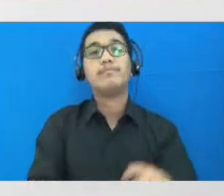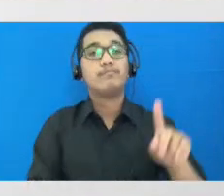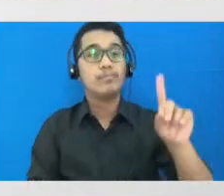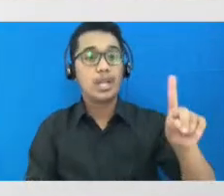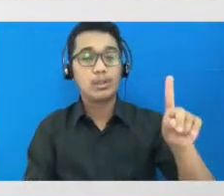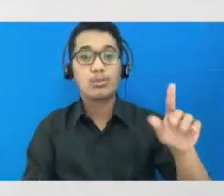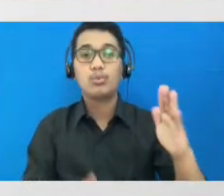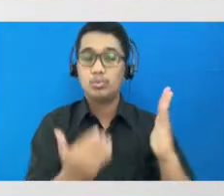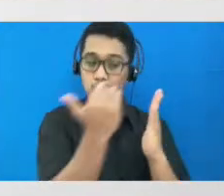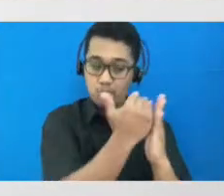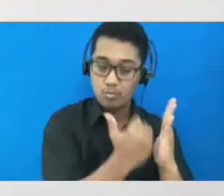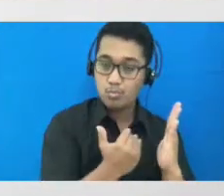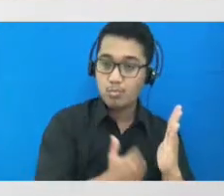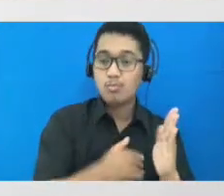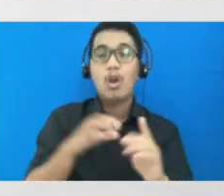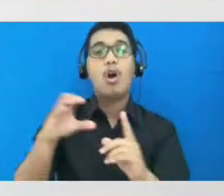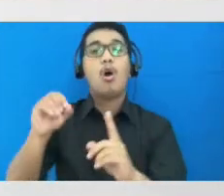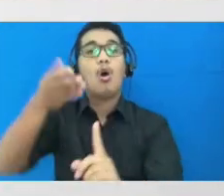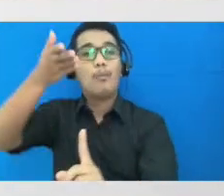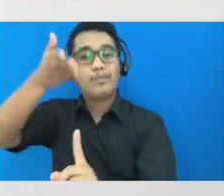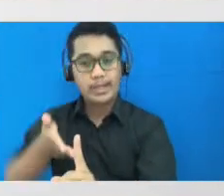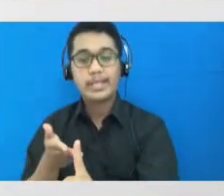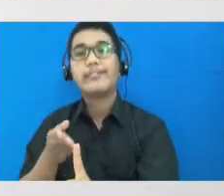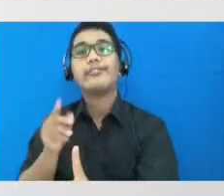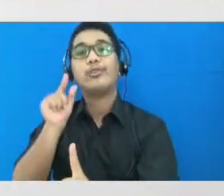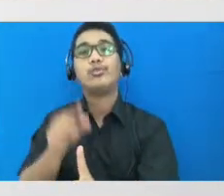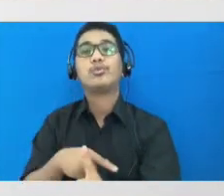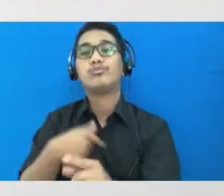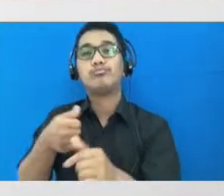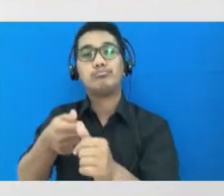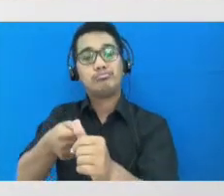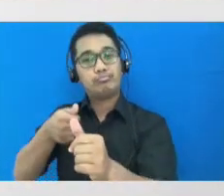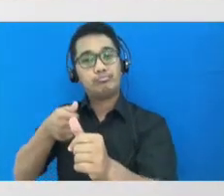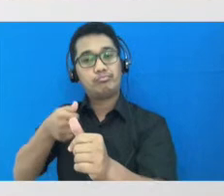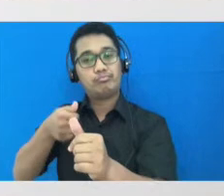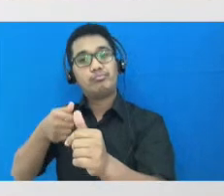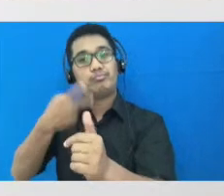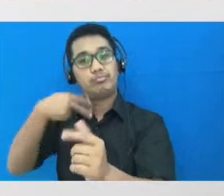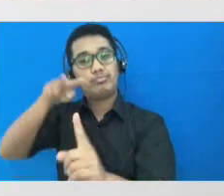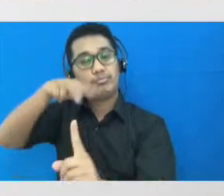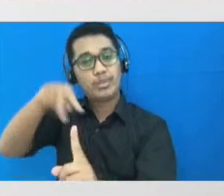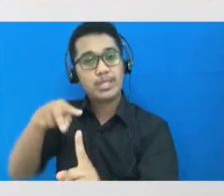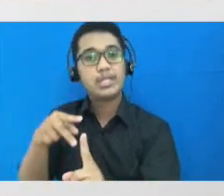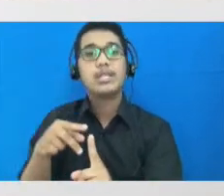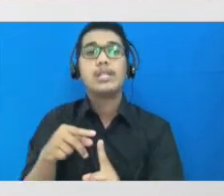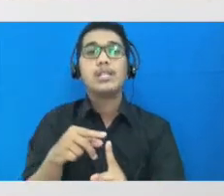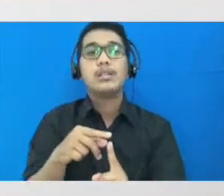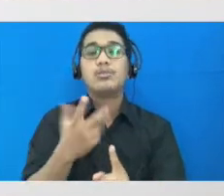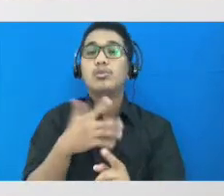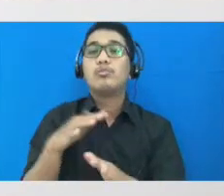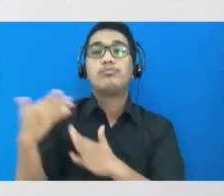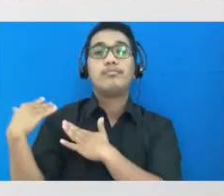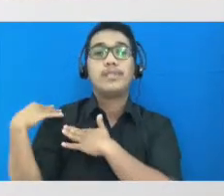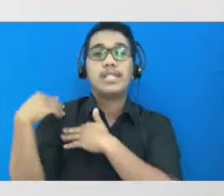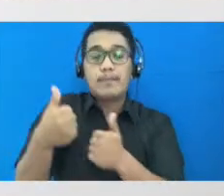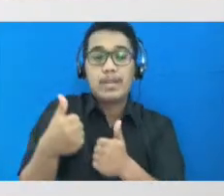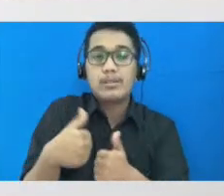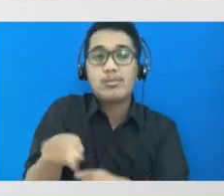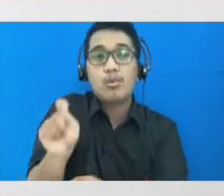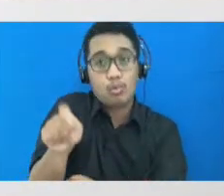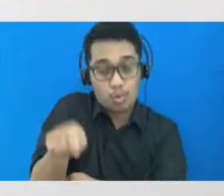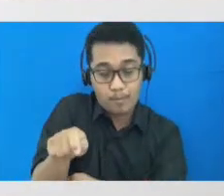parameter objektif yang digunakan untuk mengukur apakah PSE itu bisa menjamin efektivitas pengawasan penegak